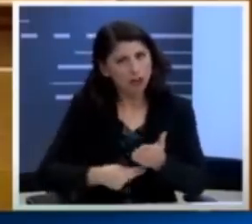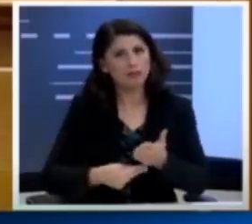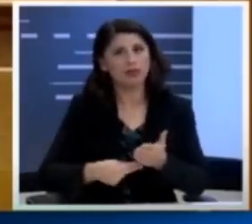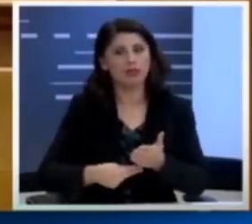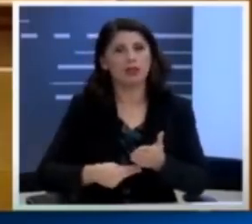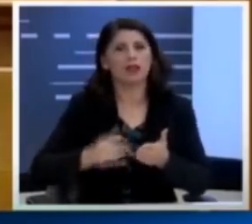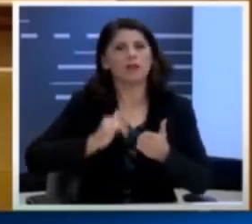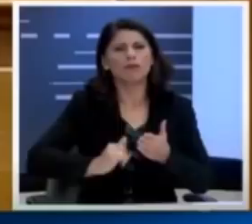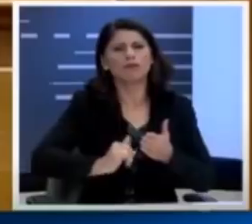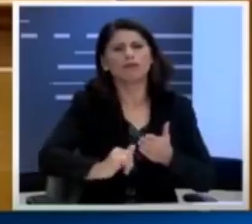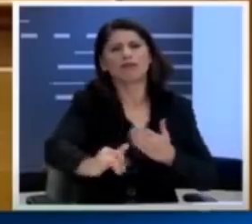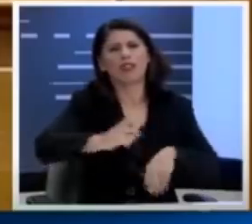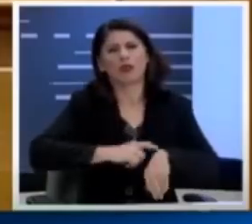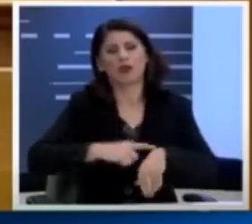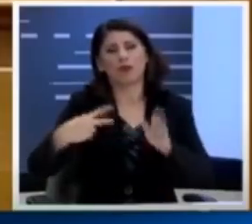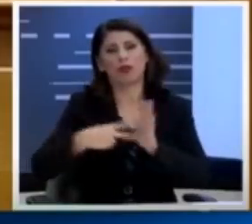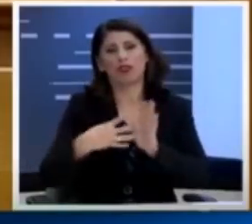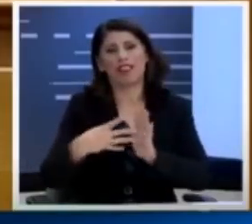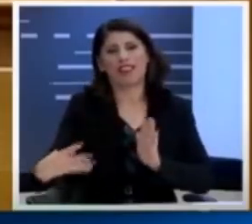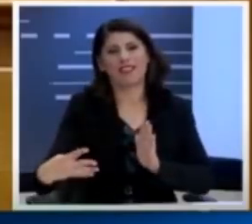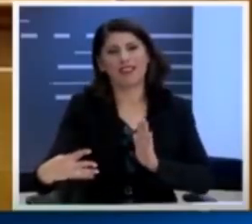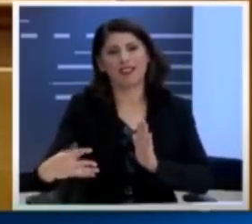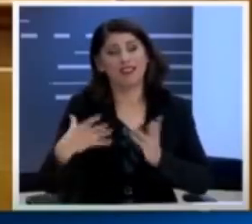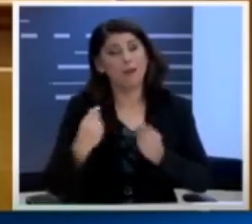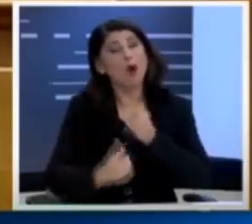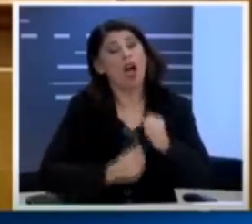εκτείνονται πολύ μετά το 2019.